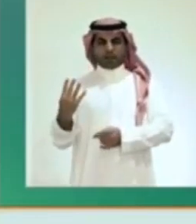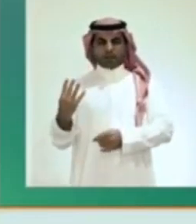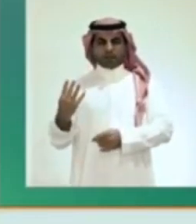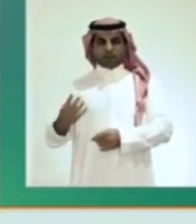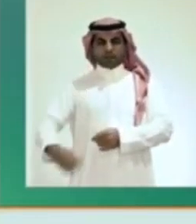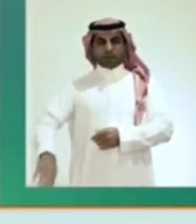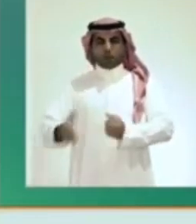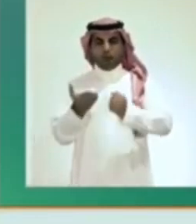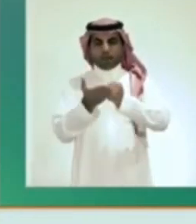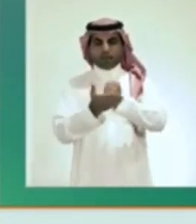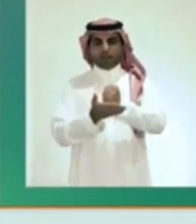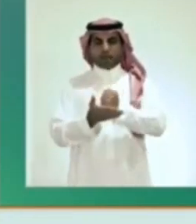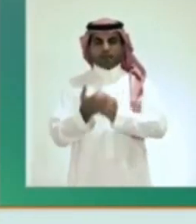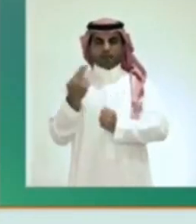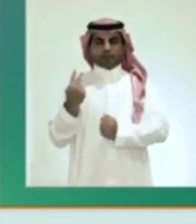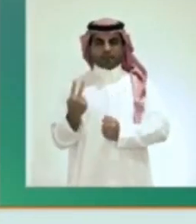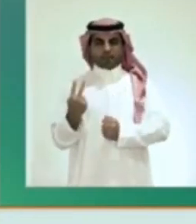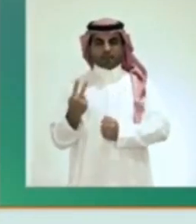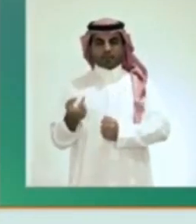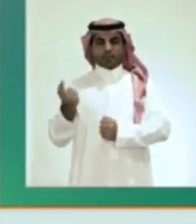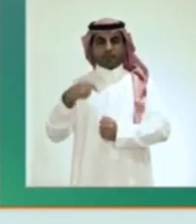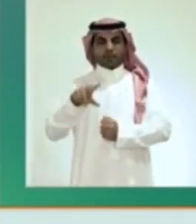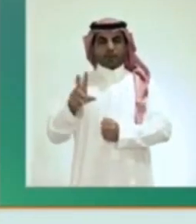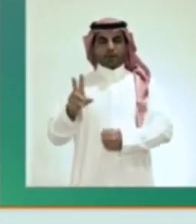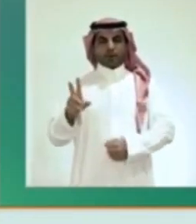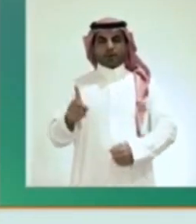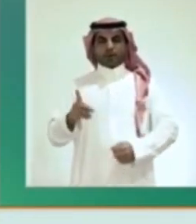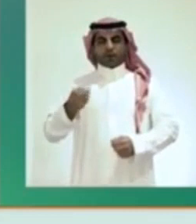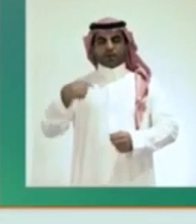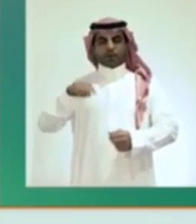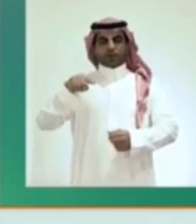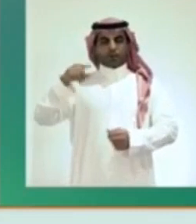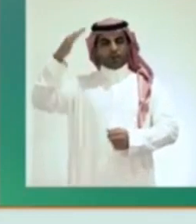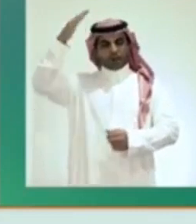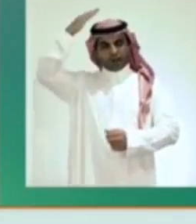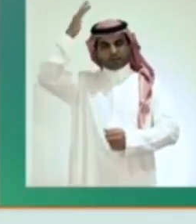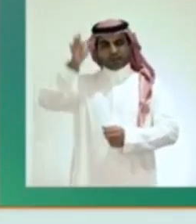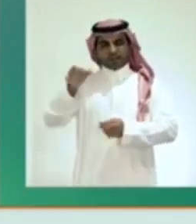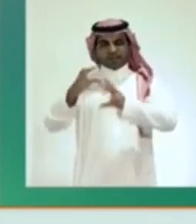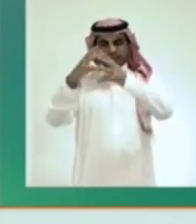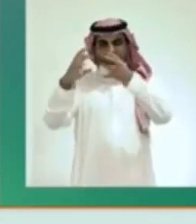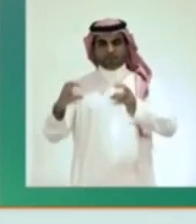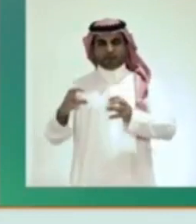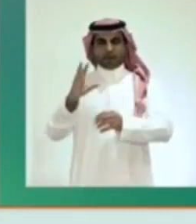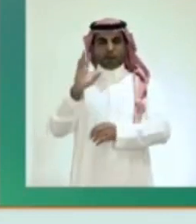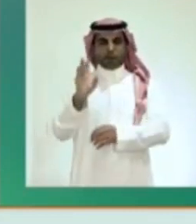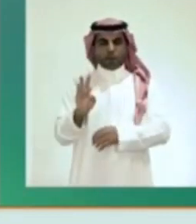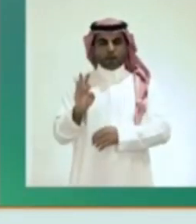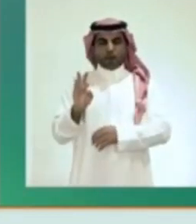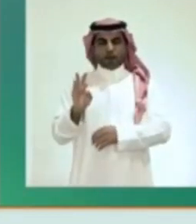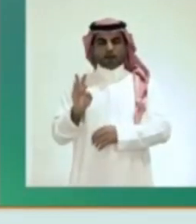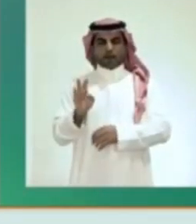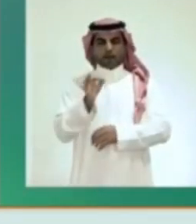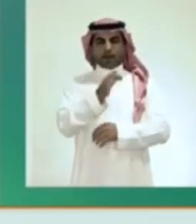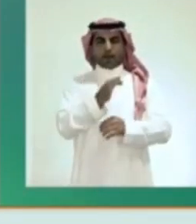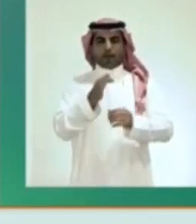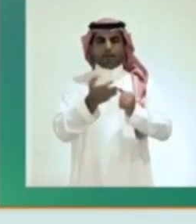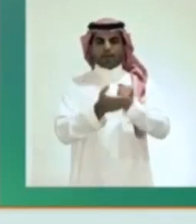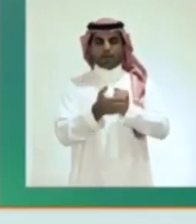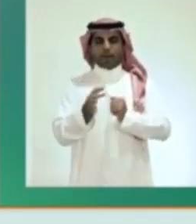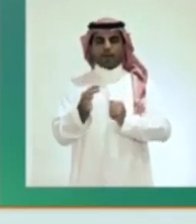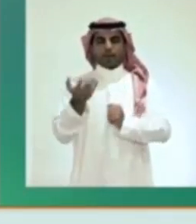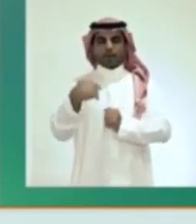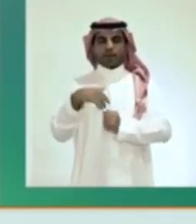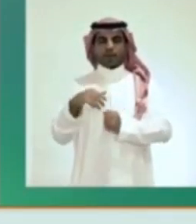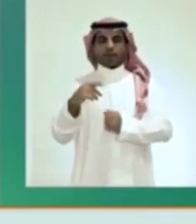حالات، وفي أبها حالتين، بينما سجلت رأس النورة، الخبر، أحد رفيدة وبيشة